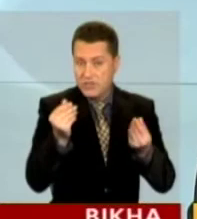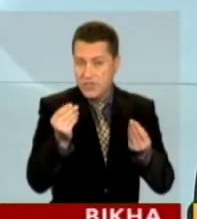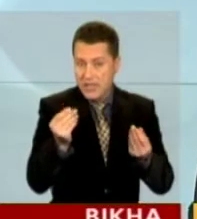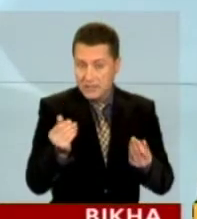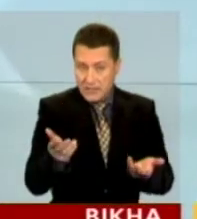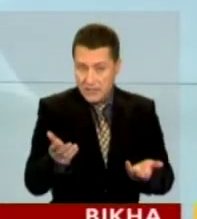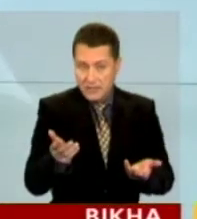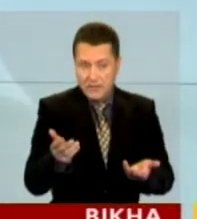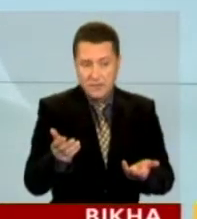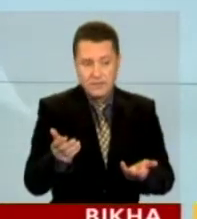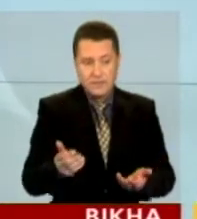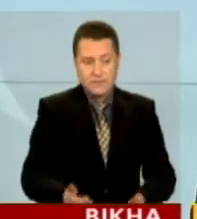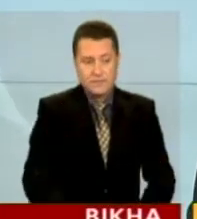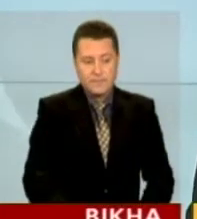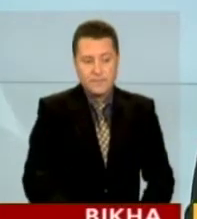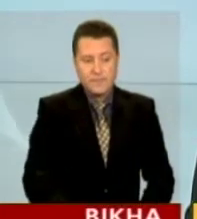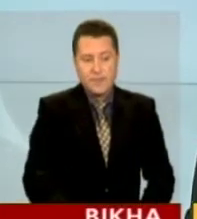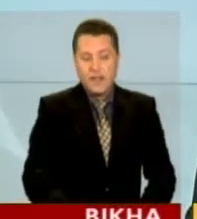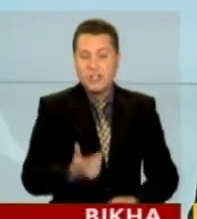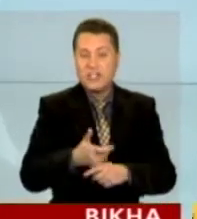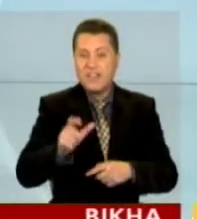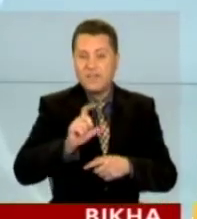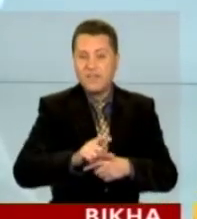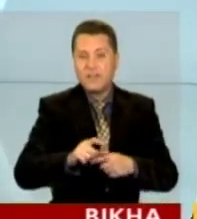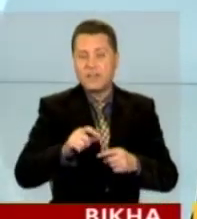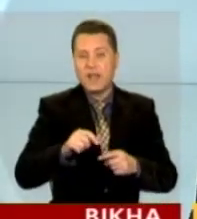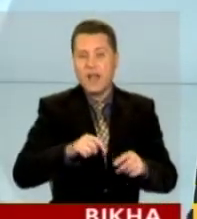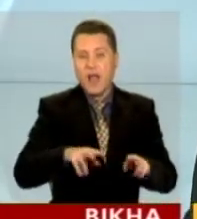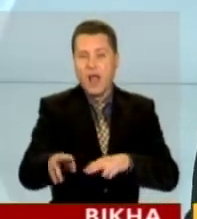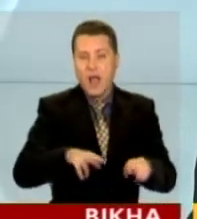чи не вдвічі, відомство поки що не коментує.